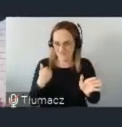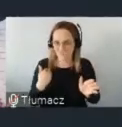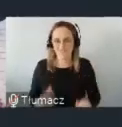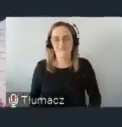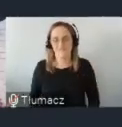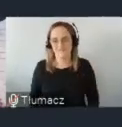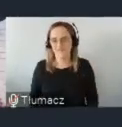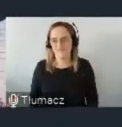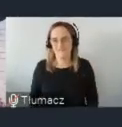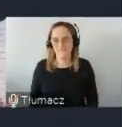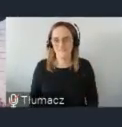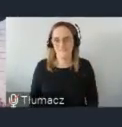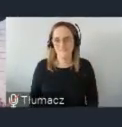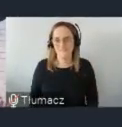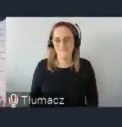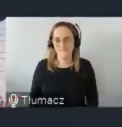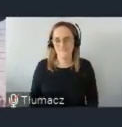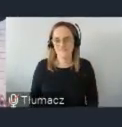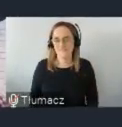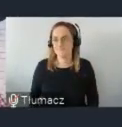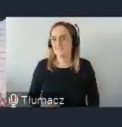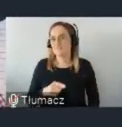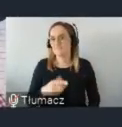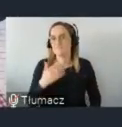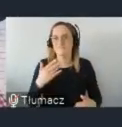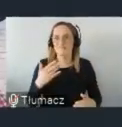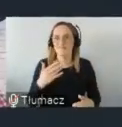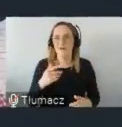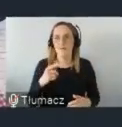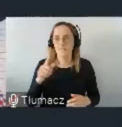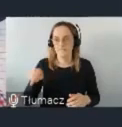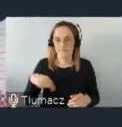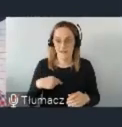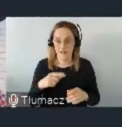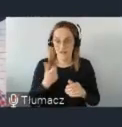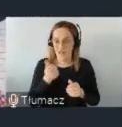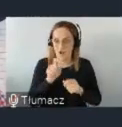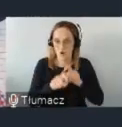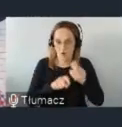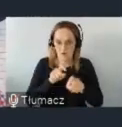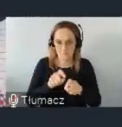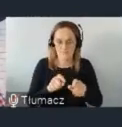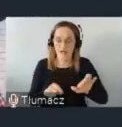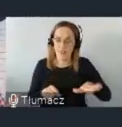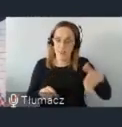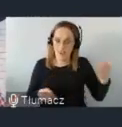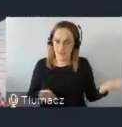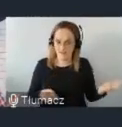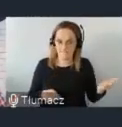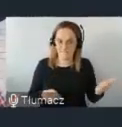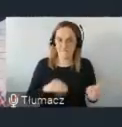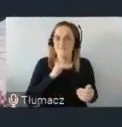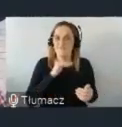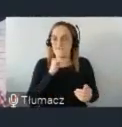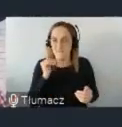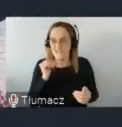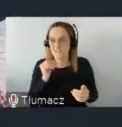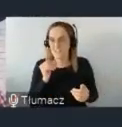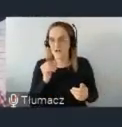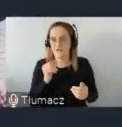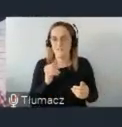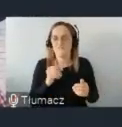tutaj, zajączek wielkanocny. No i niestety chciałbym, żebyście poszli ze mną krok po kroku. Po lewej stronie wystarczyło,